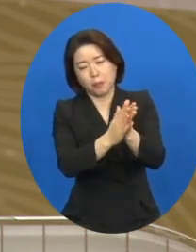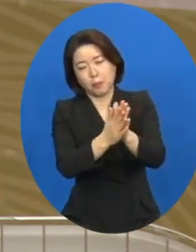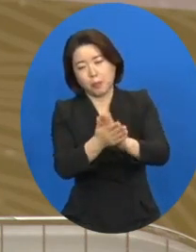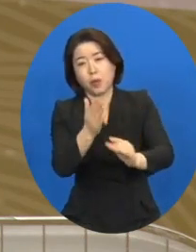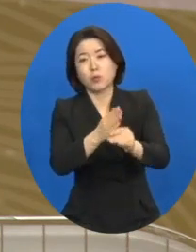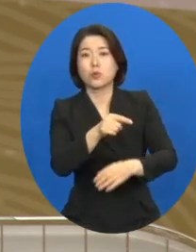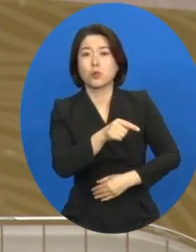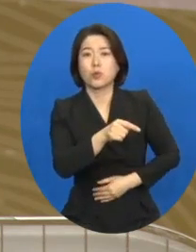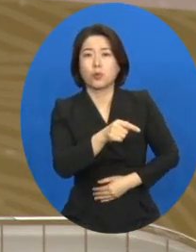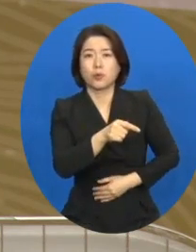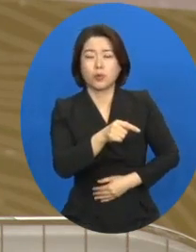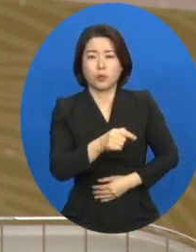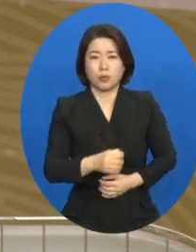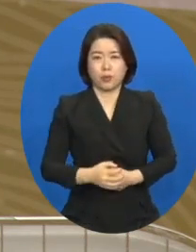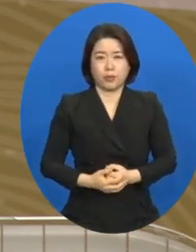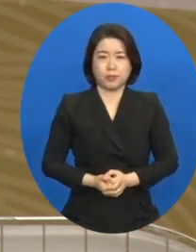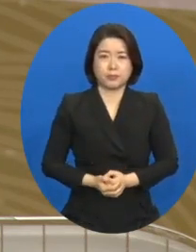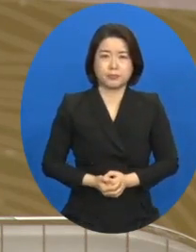있는 겁니다.